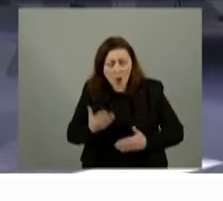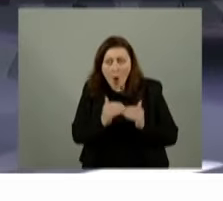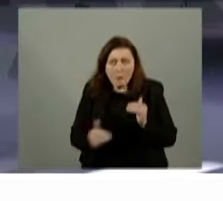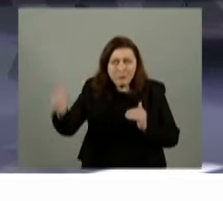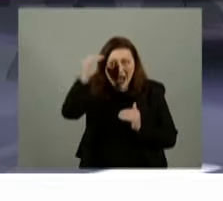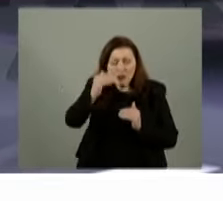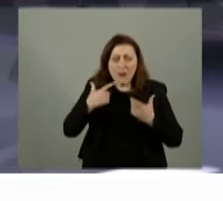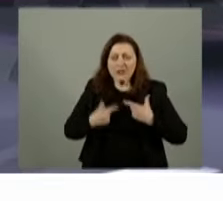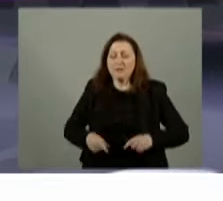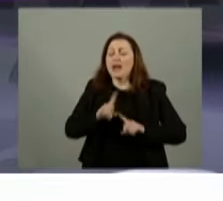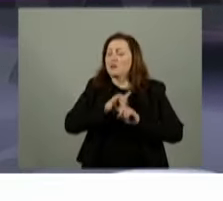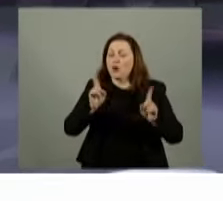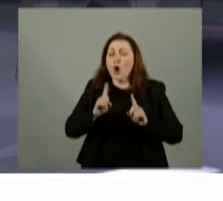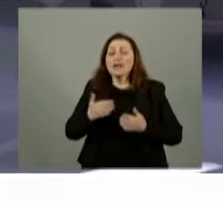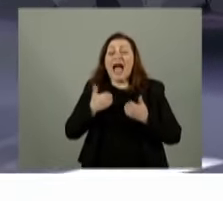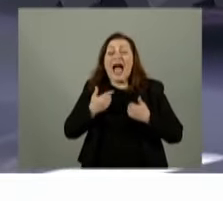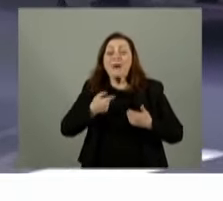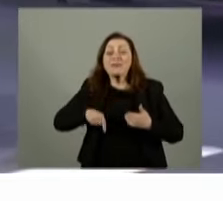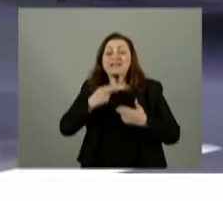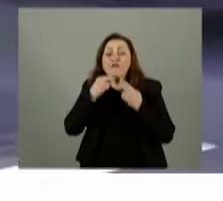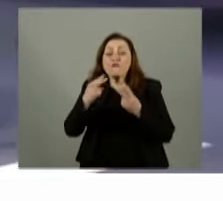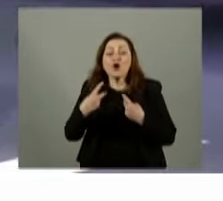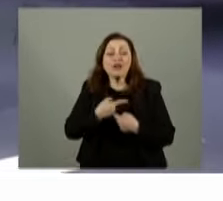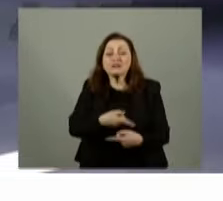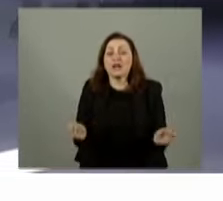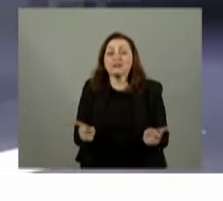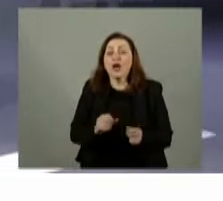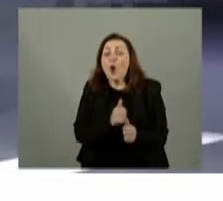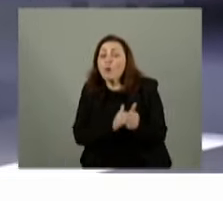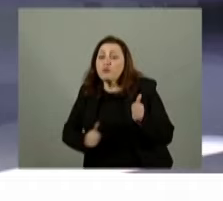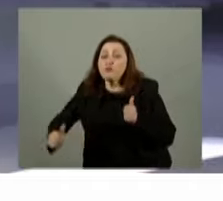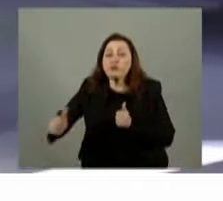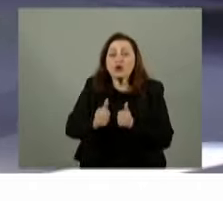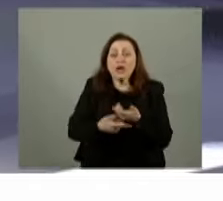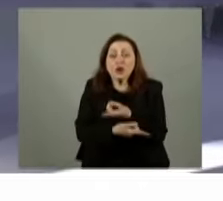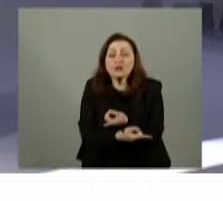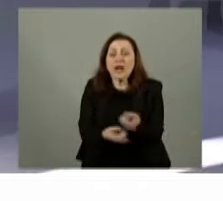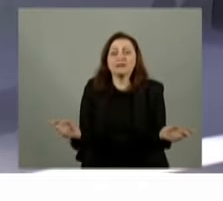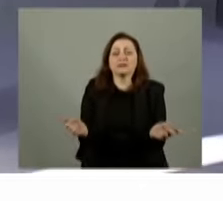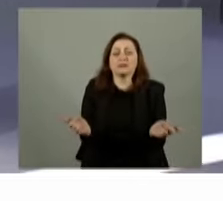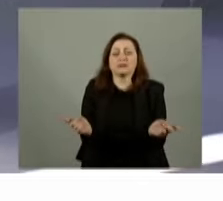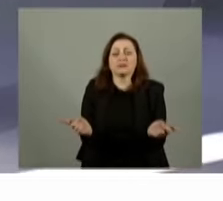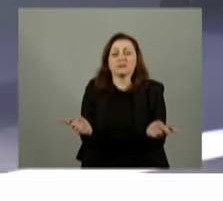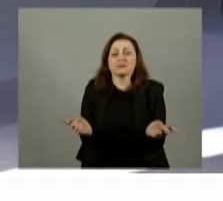Το δεύτερο θετικό είναι ότι έχει τις ευλογίες του κύριου Τσίπρα, ο οποίος ως πρώην πρόεδρος του κόμματος και πρώην πρωθυπουργός